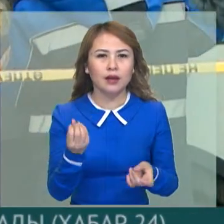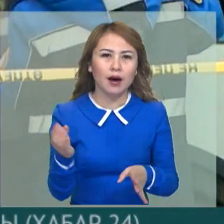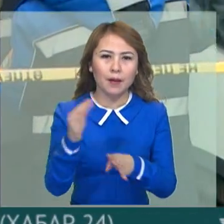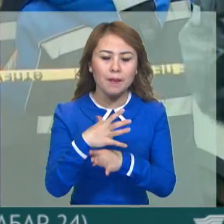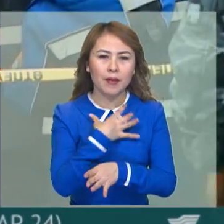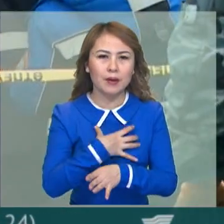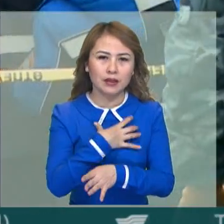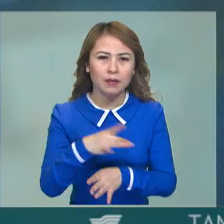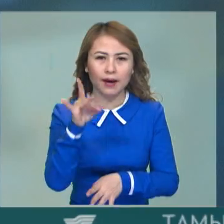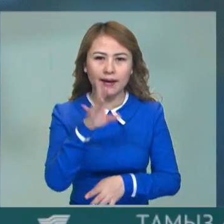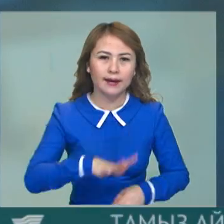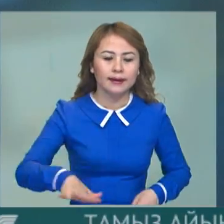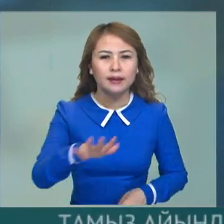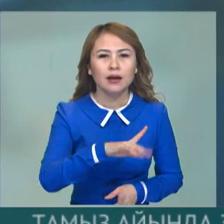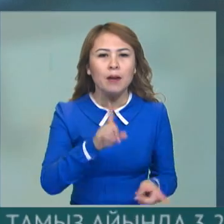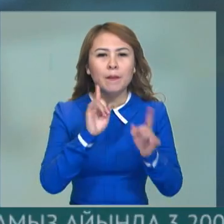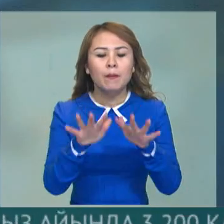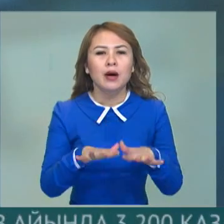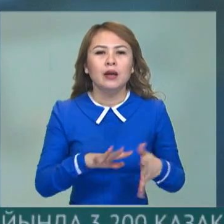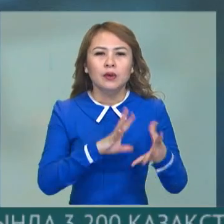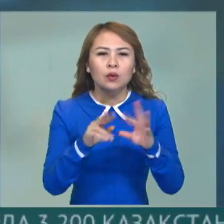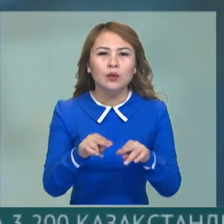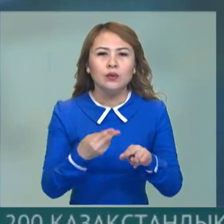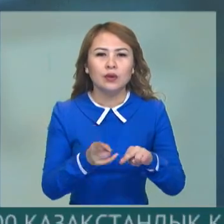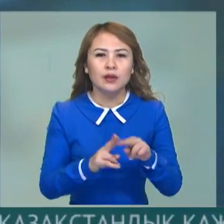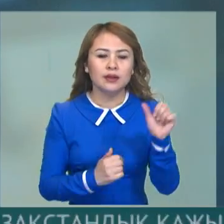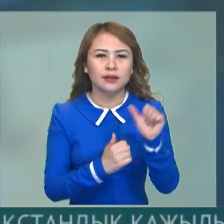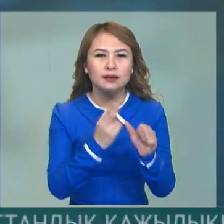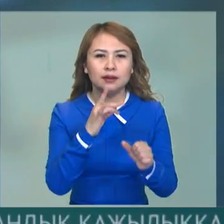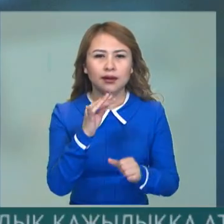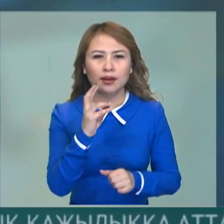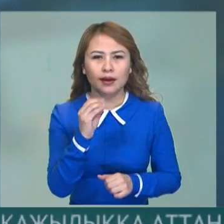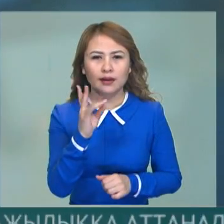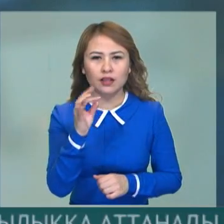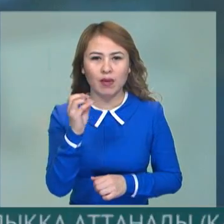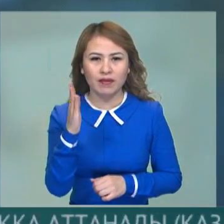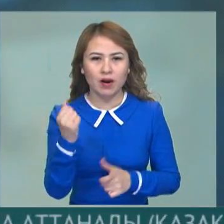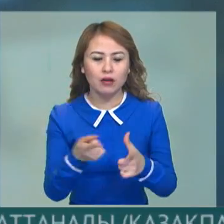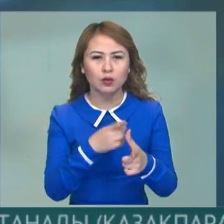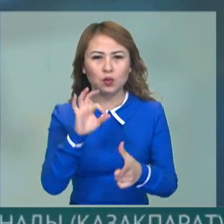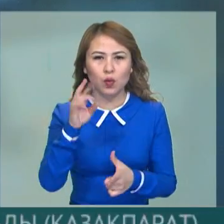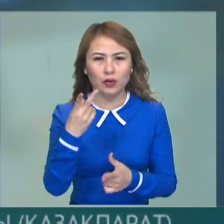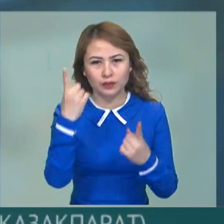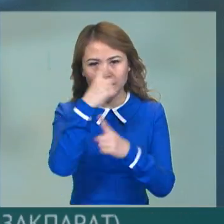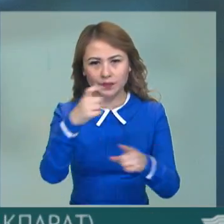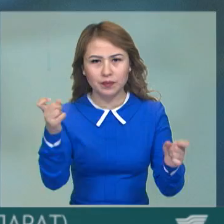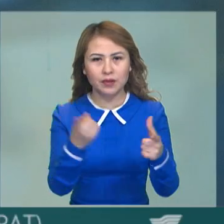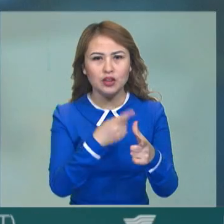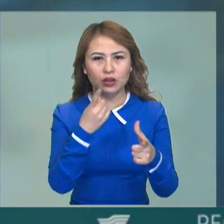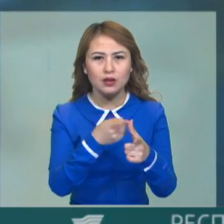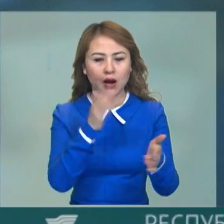ескертеді. Тағы бір маңызды ақпар, Қазақстан Республикасы парламент сенатының төрағасы Дариға Назарбаеваның әлеуметтік желілер